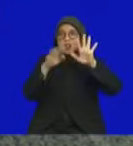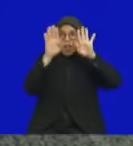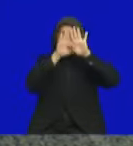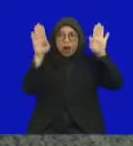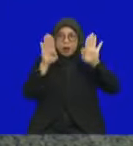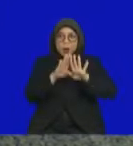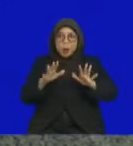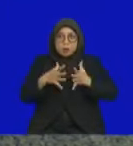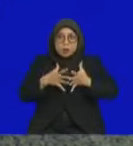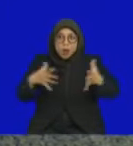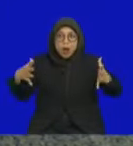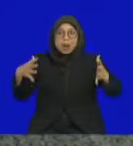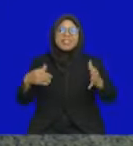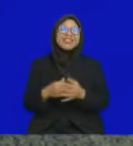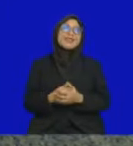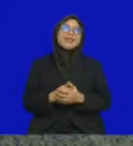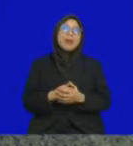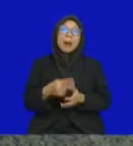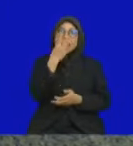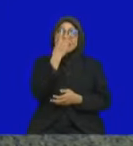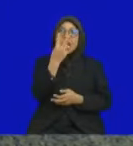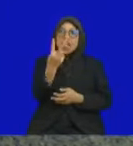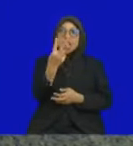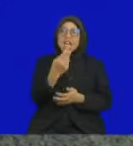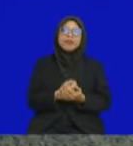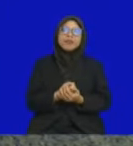besar sambil kita